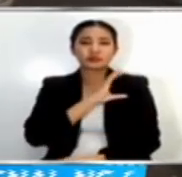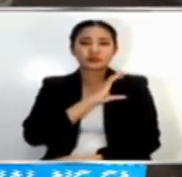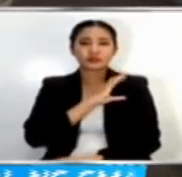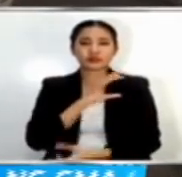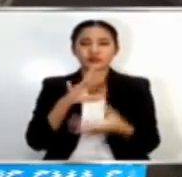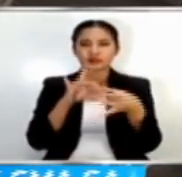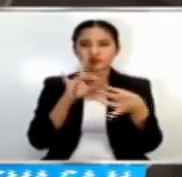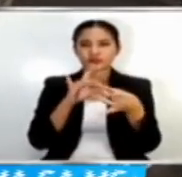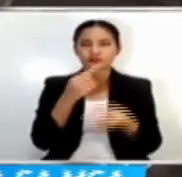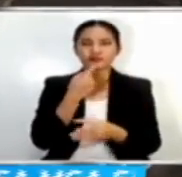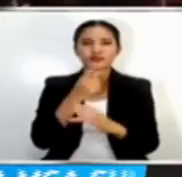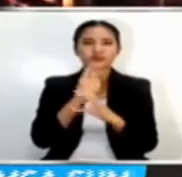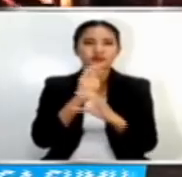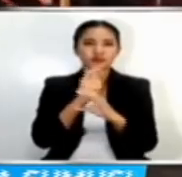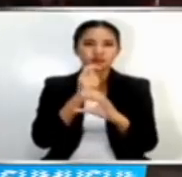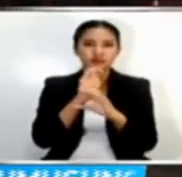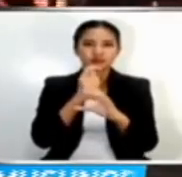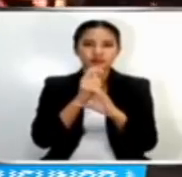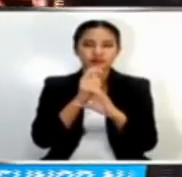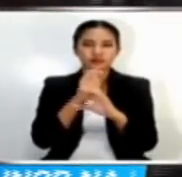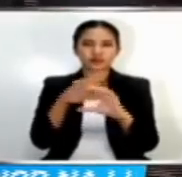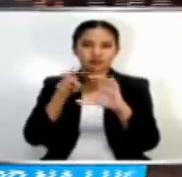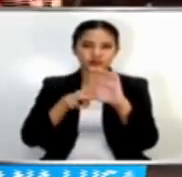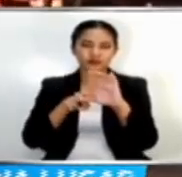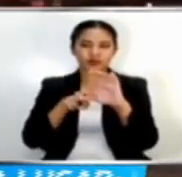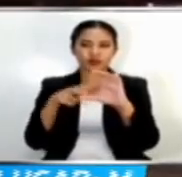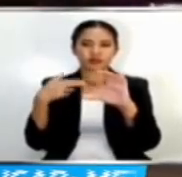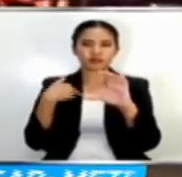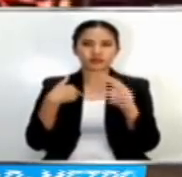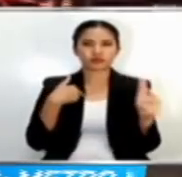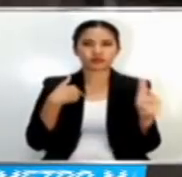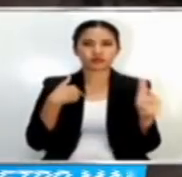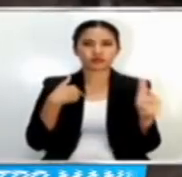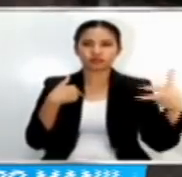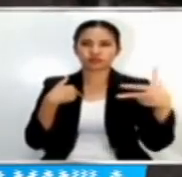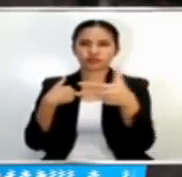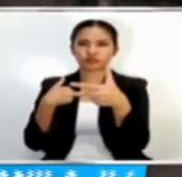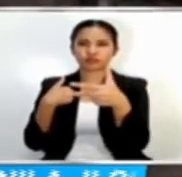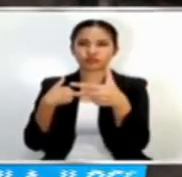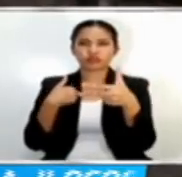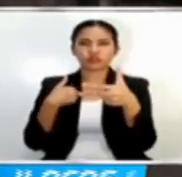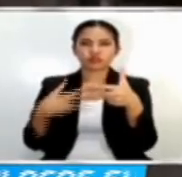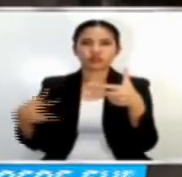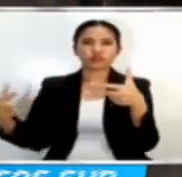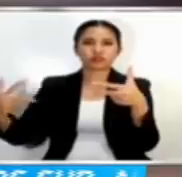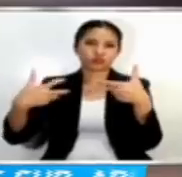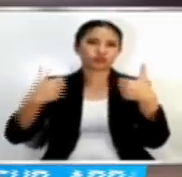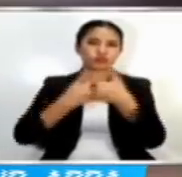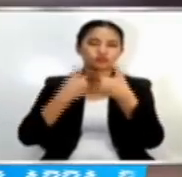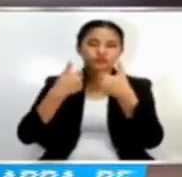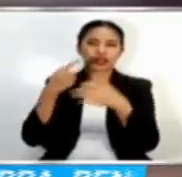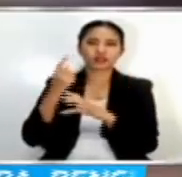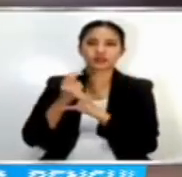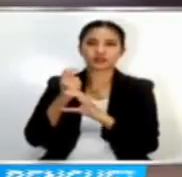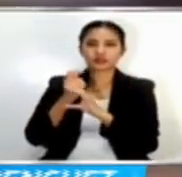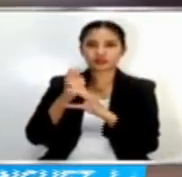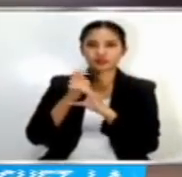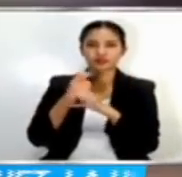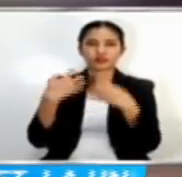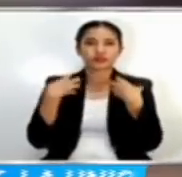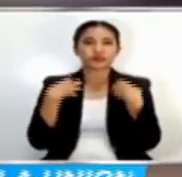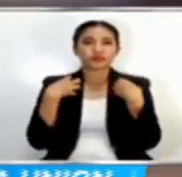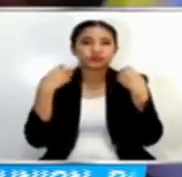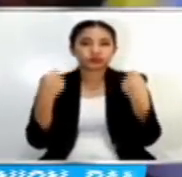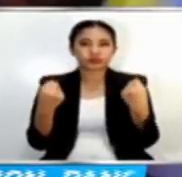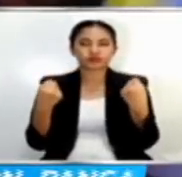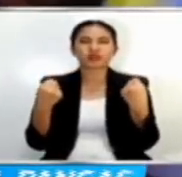sinasakyan ng mga biktima nang agawin ito ang linya ng Pamaynilang trailer truck at bumangga. Sa lakas ng impact, wasak ang harapang